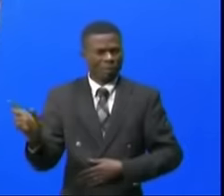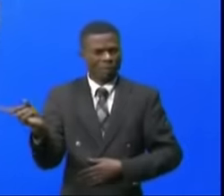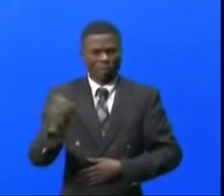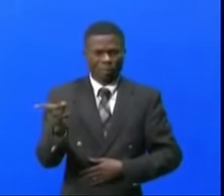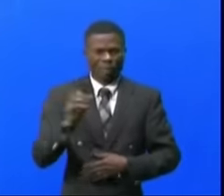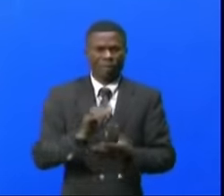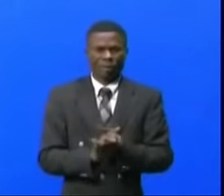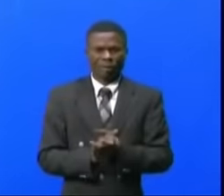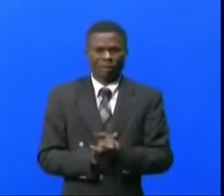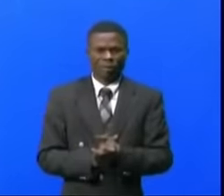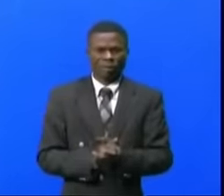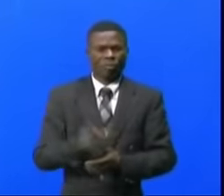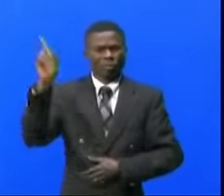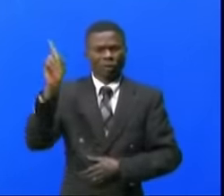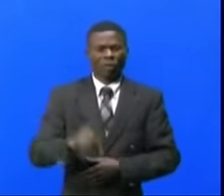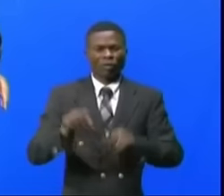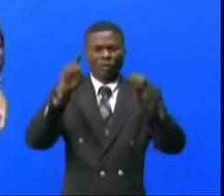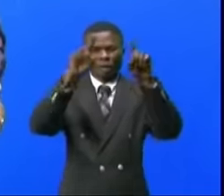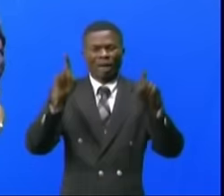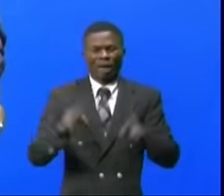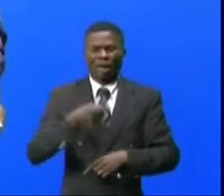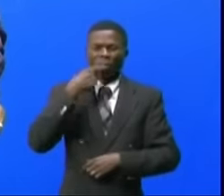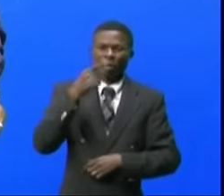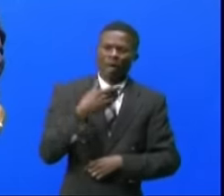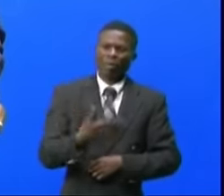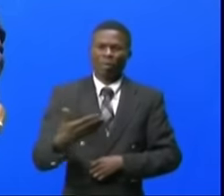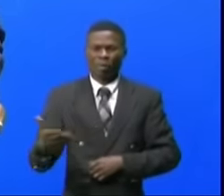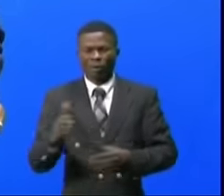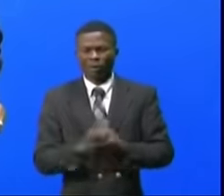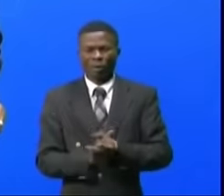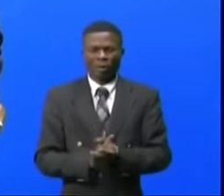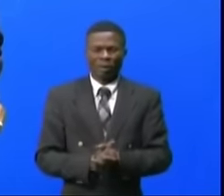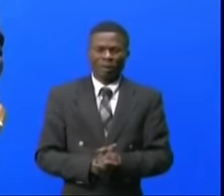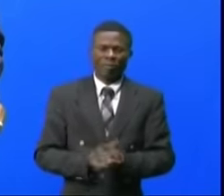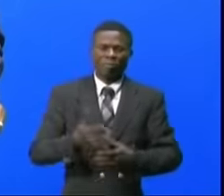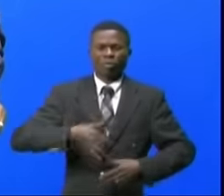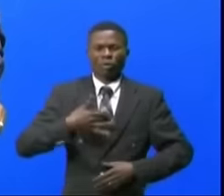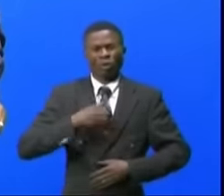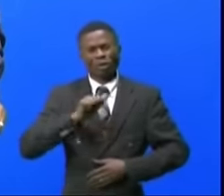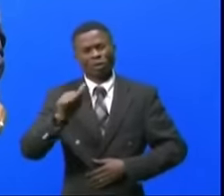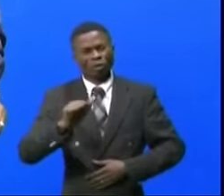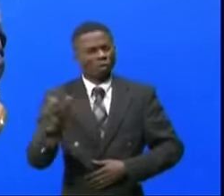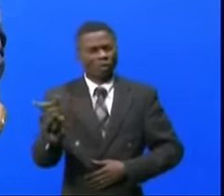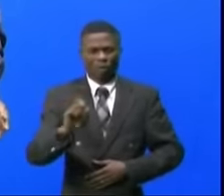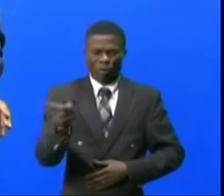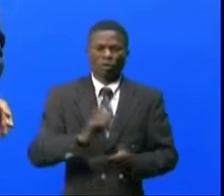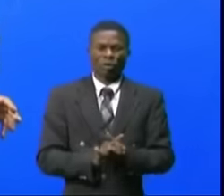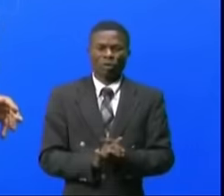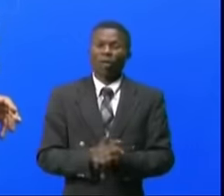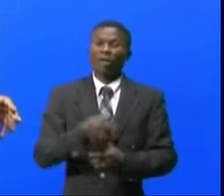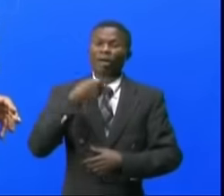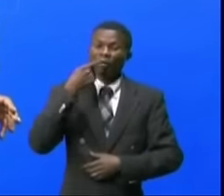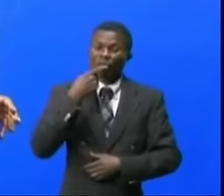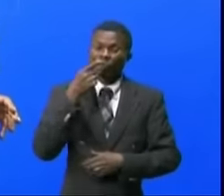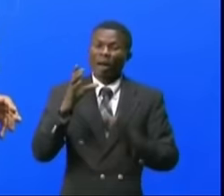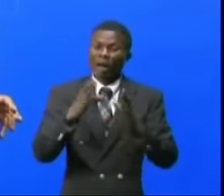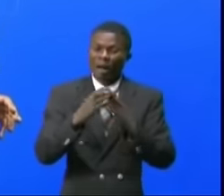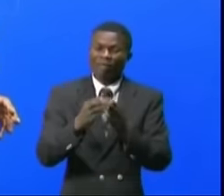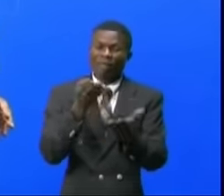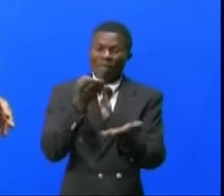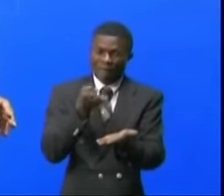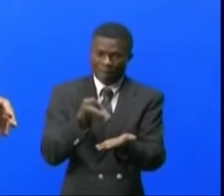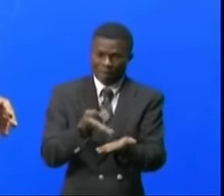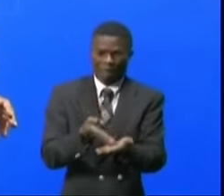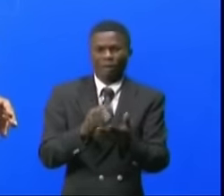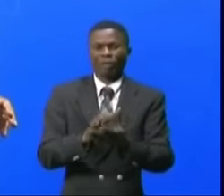suffit pas de venir lire, faire une communauté pour plaire à ceux qui leur ont donné des millions. Il y a des gens qui vivent